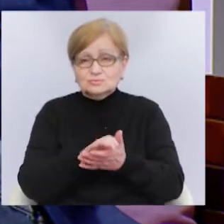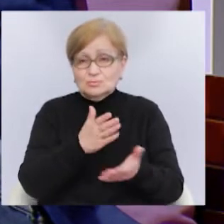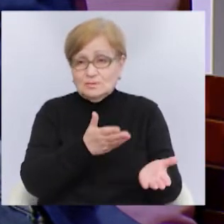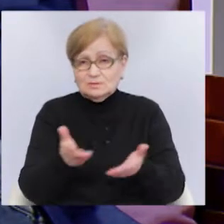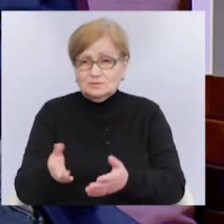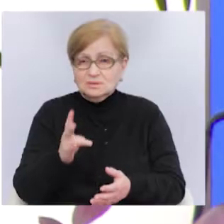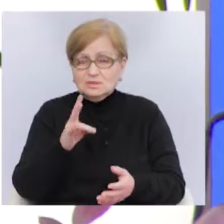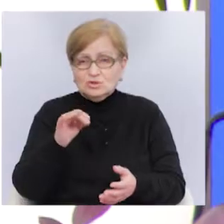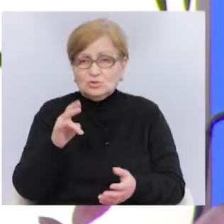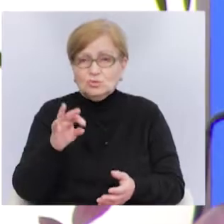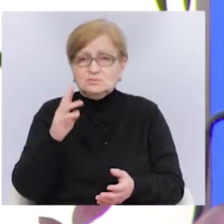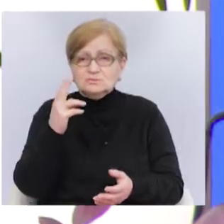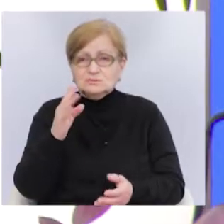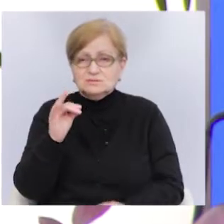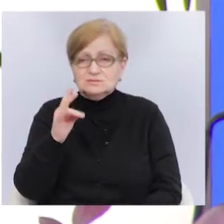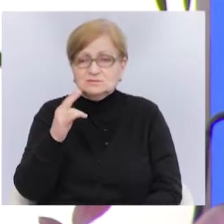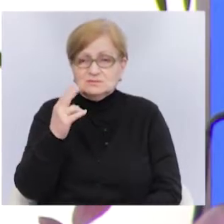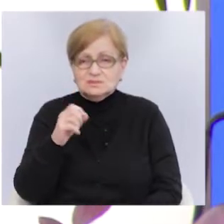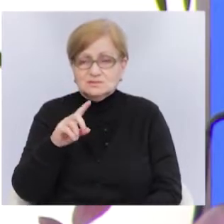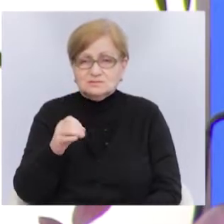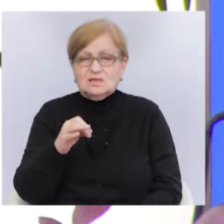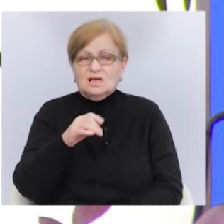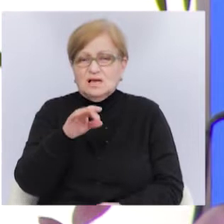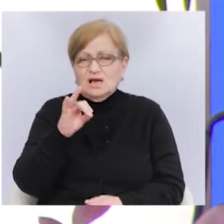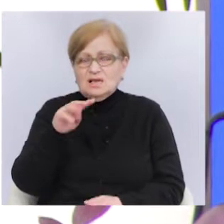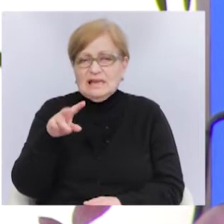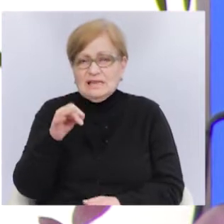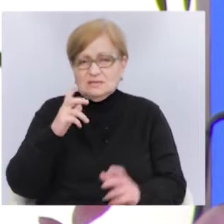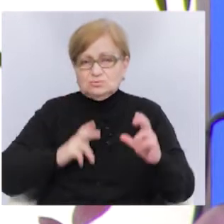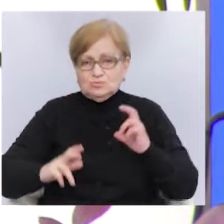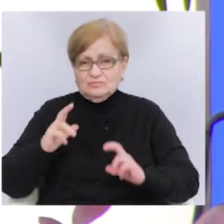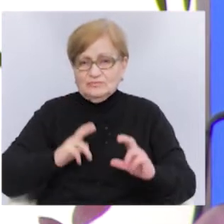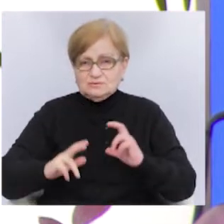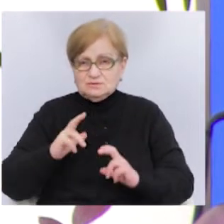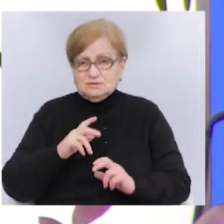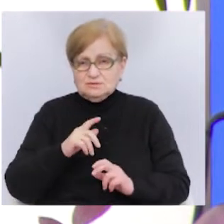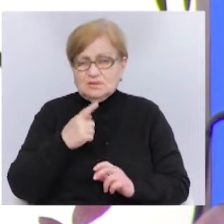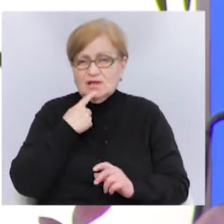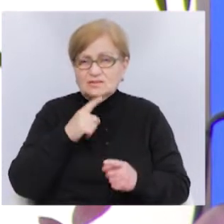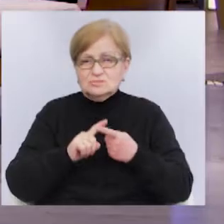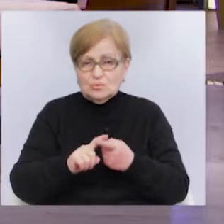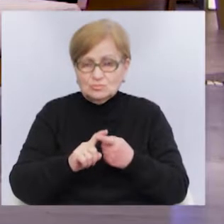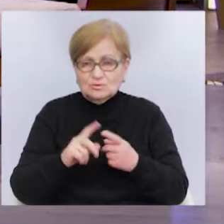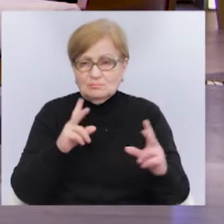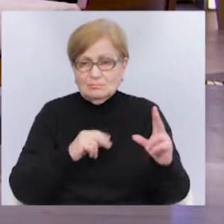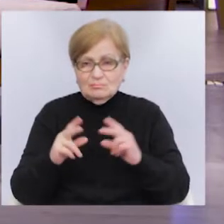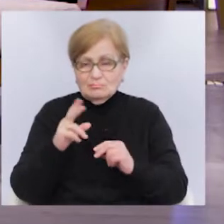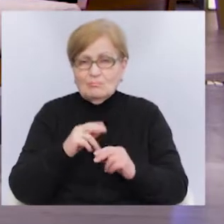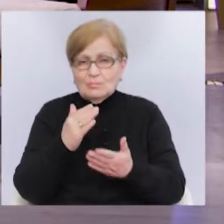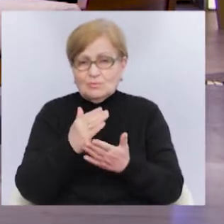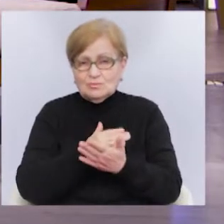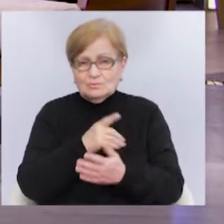არის ნინო ცინცაძე, ილიას სახელმწიფო უნივერსიტეტის, ესე იგი კომუნიკაციის, ენის და მეტყველების სამაგისტრო